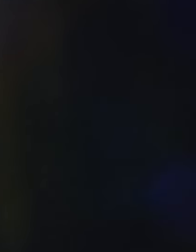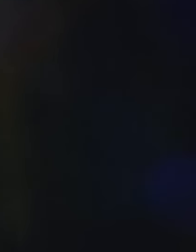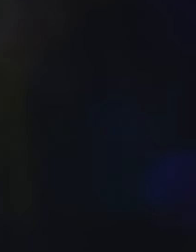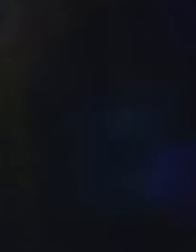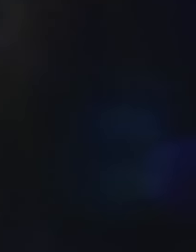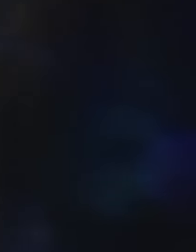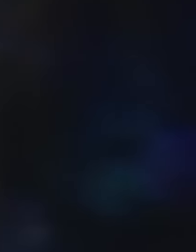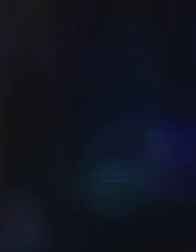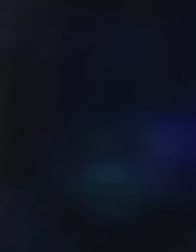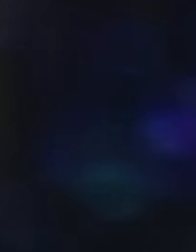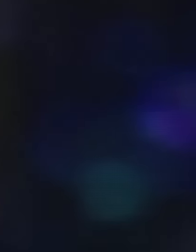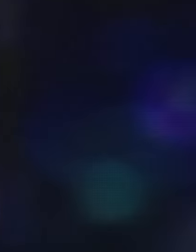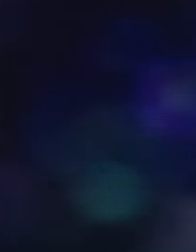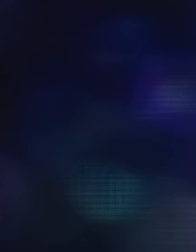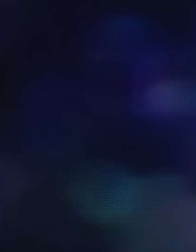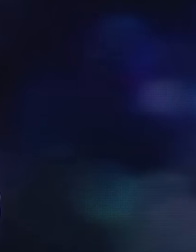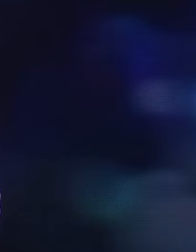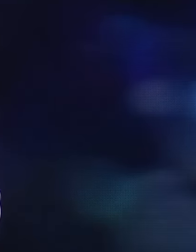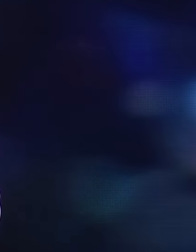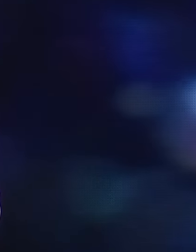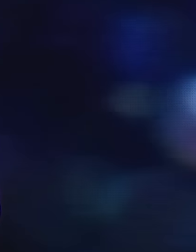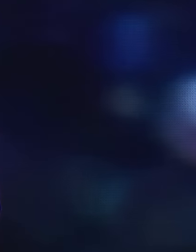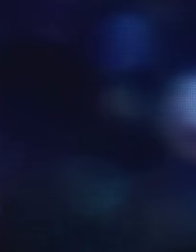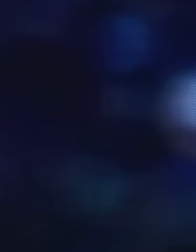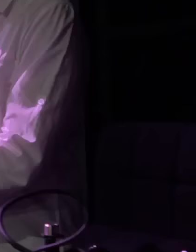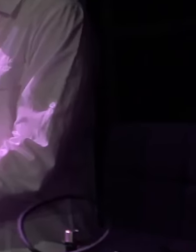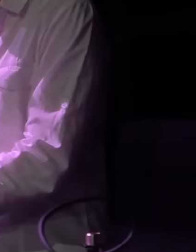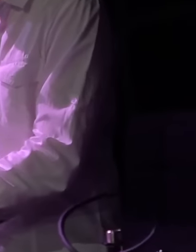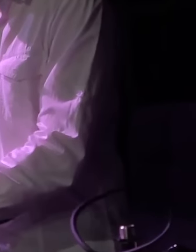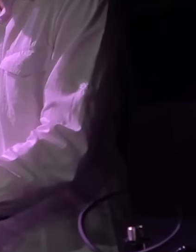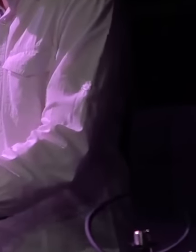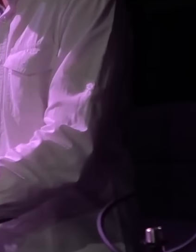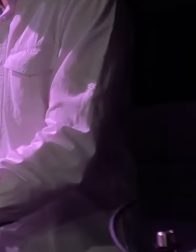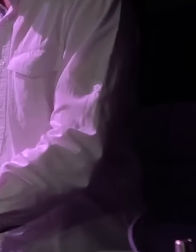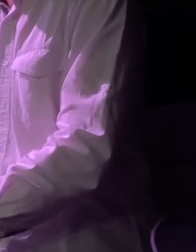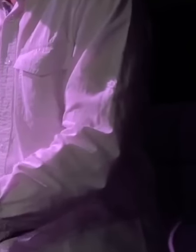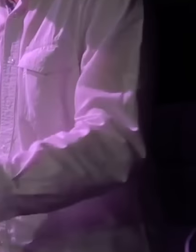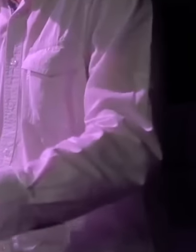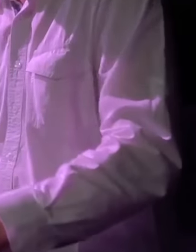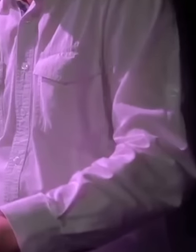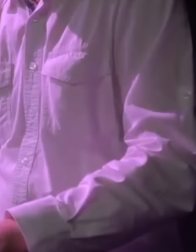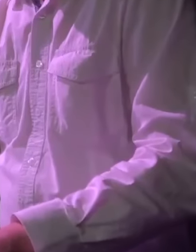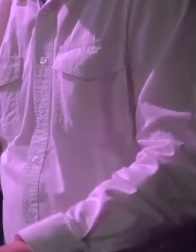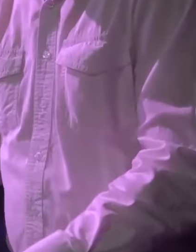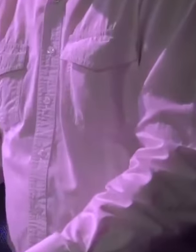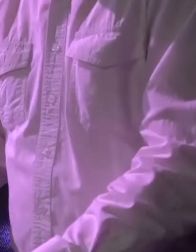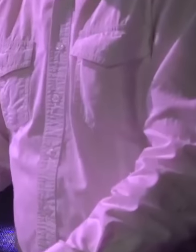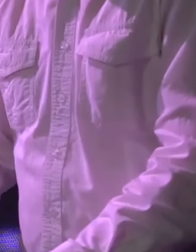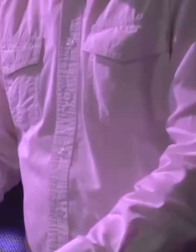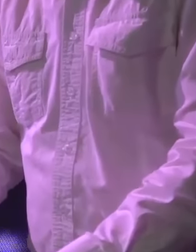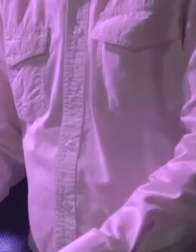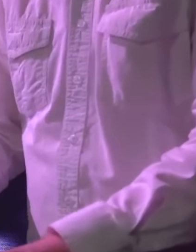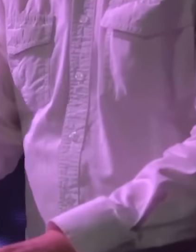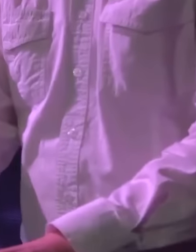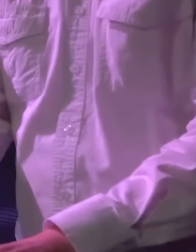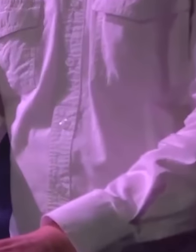pasti terjadi, sebab tiada yang tak